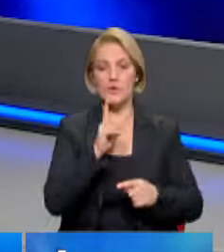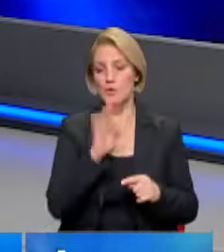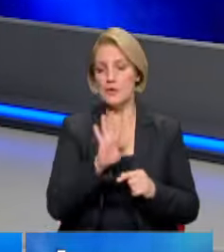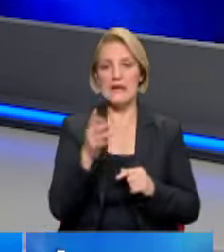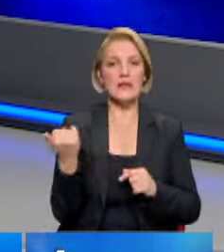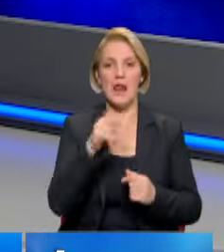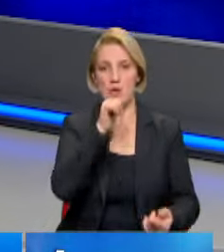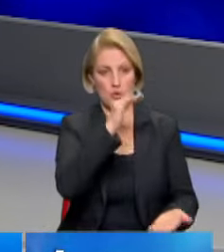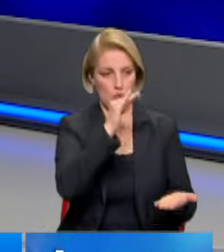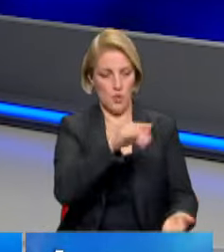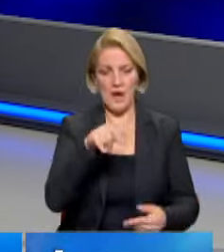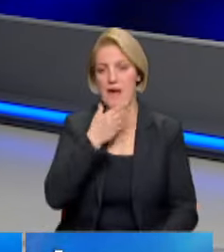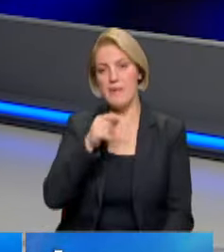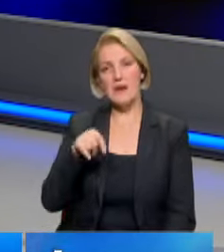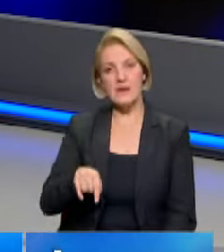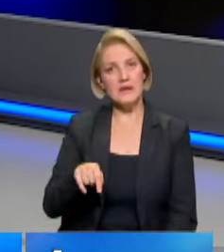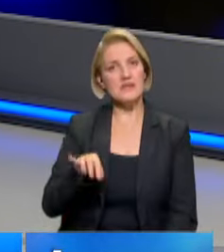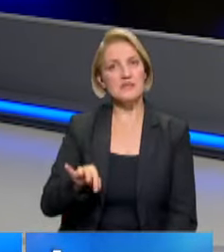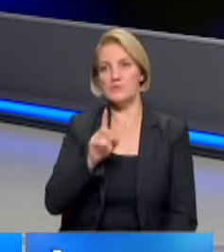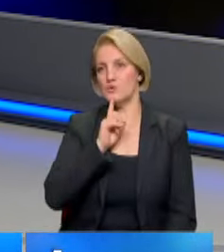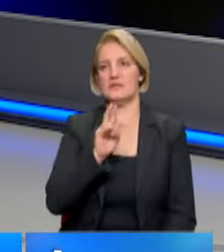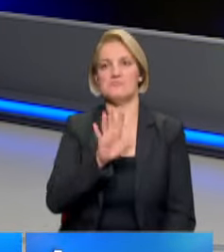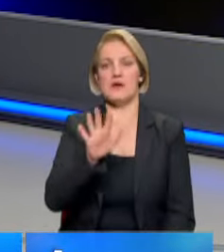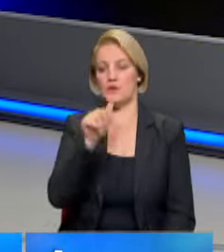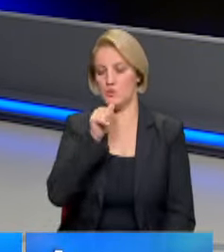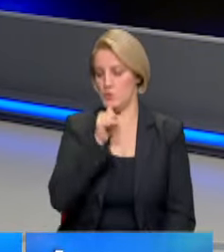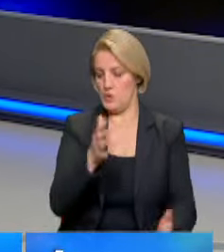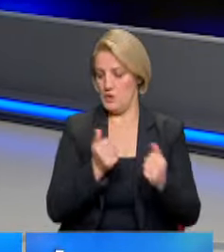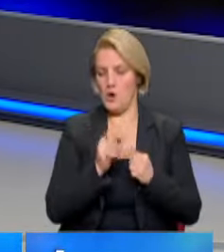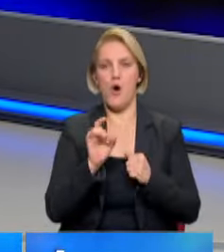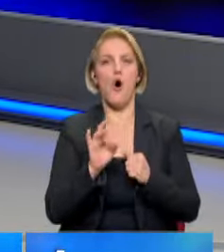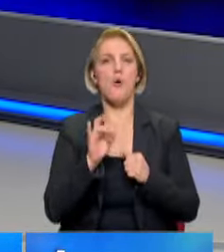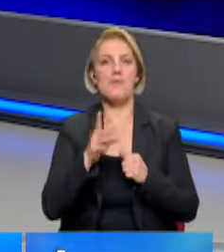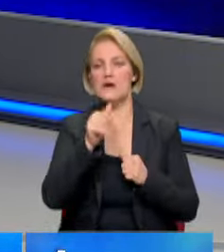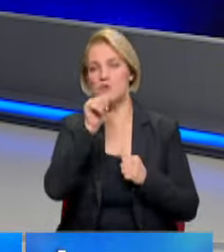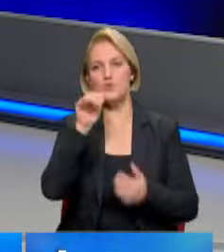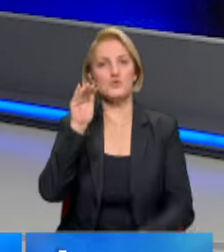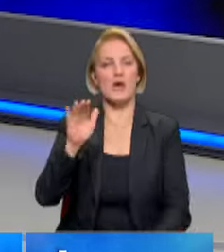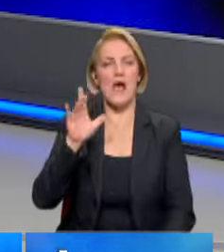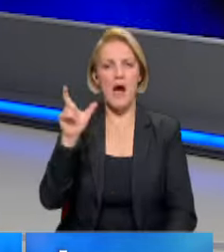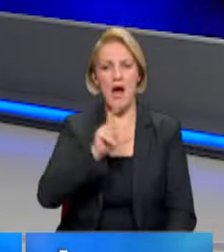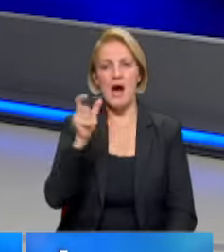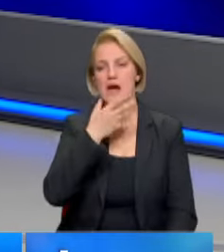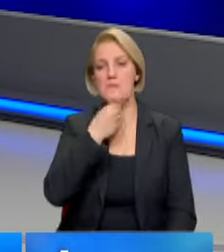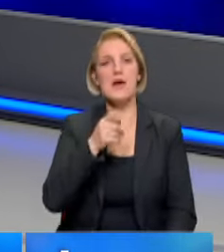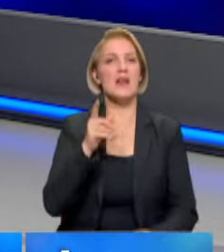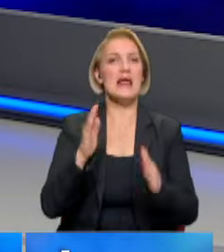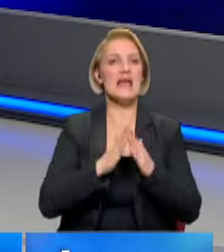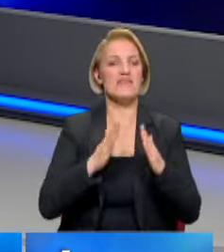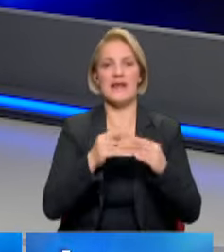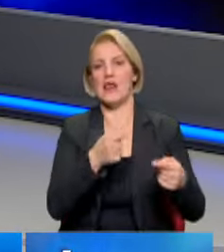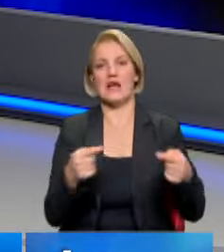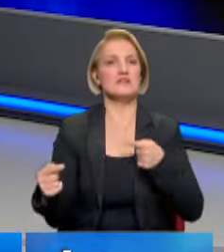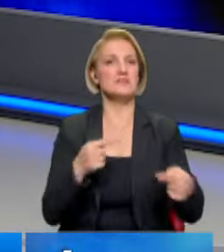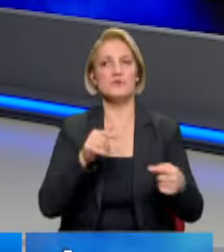damacana sudan emekli 125 damacana suya düşmüş. Yani 15 damacana su her ay emeklinin evinden